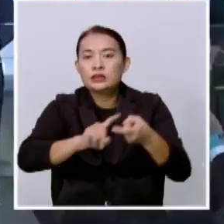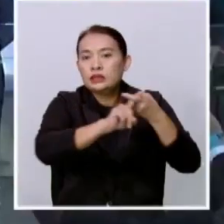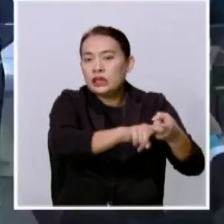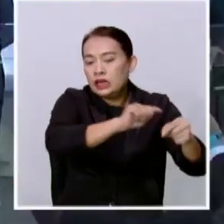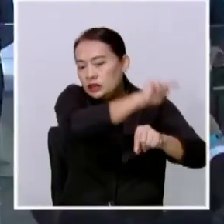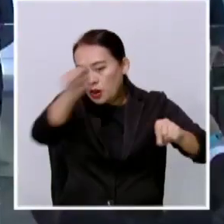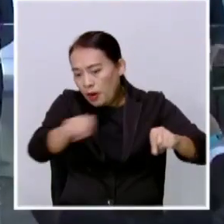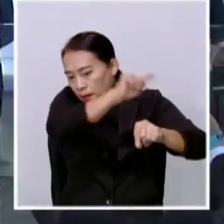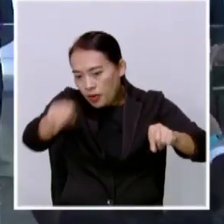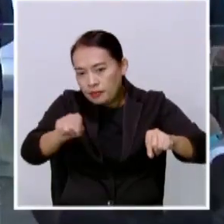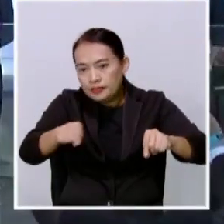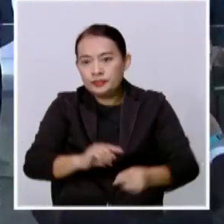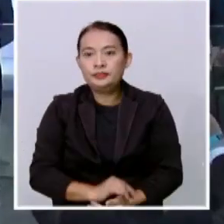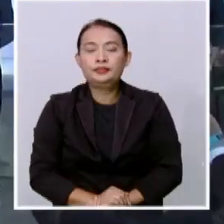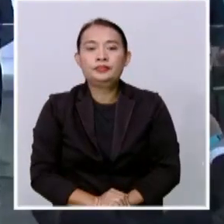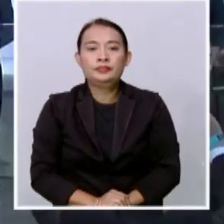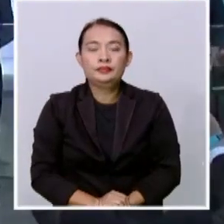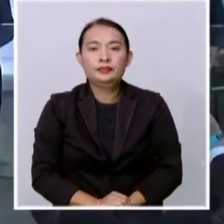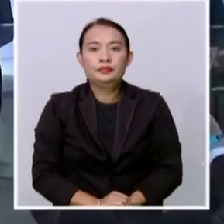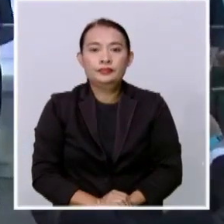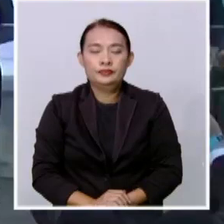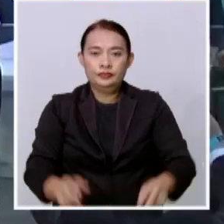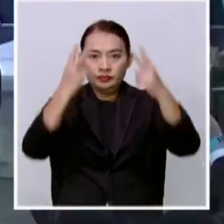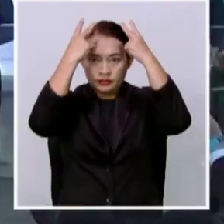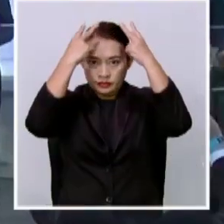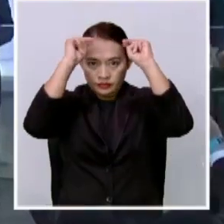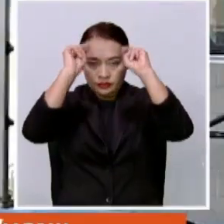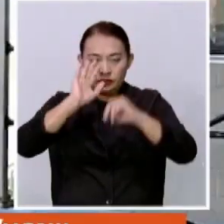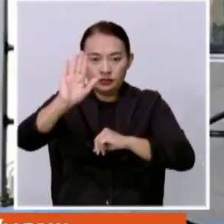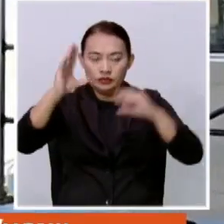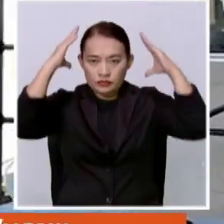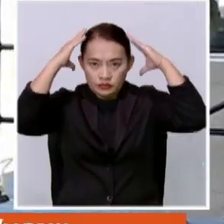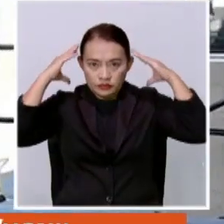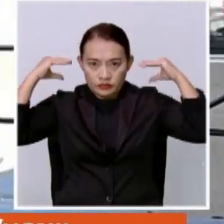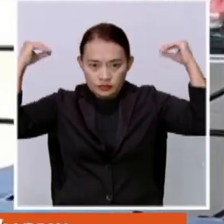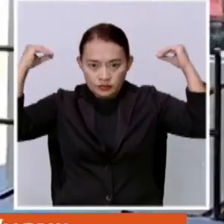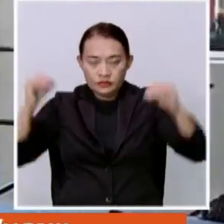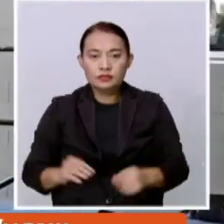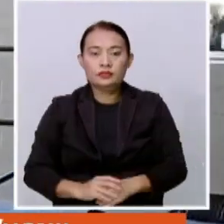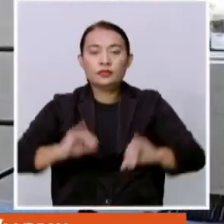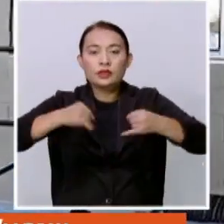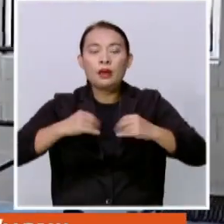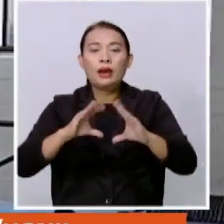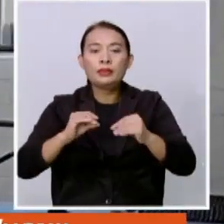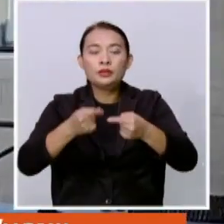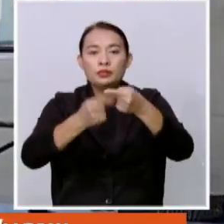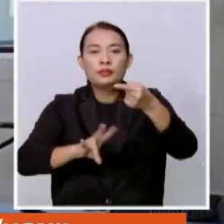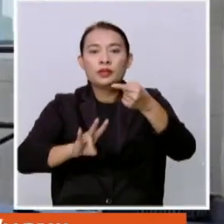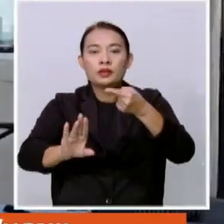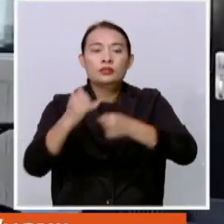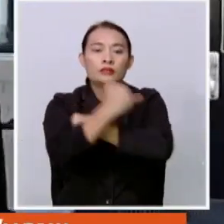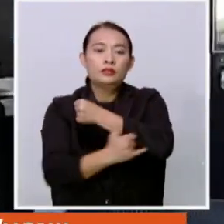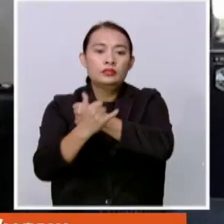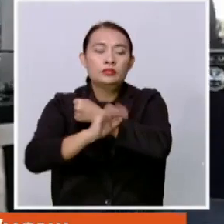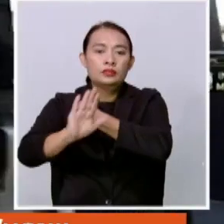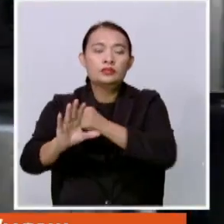การในยูเครนค่ะด้านมาร์ครุตเชอร์นายกรัฐมนตรีของเนเธอร์แลนด์เจ้าภาพการประชุม7สมาชิกนาโต้บอกว่าน